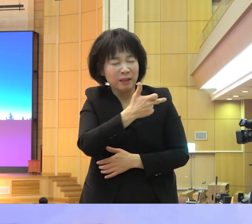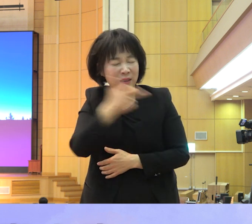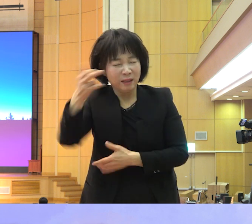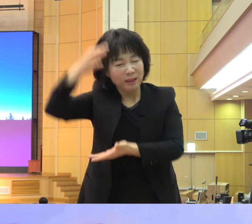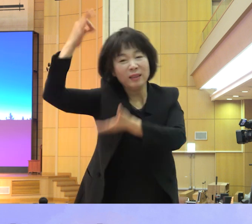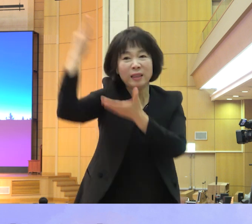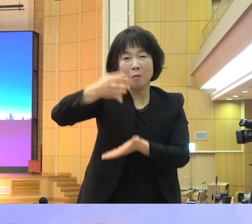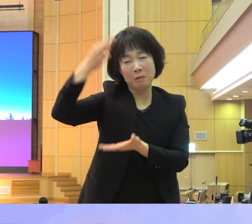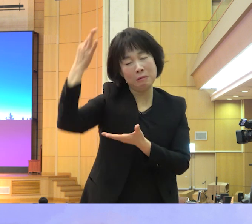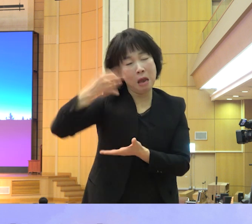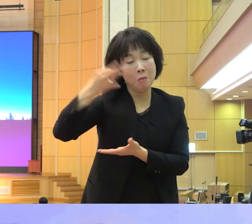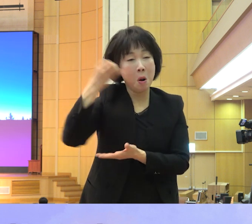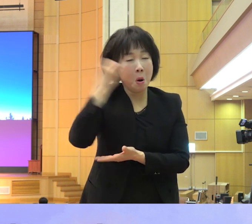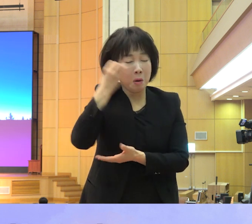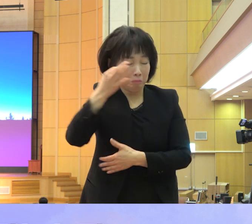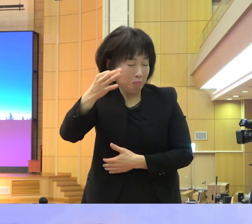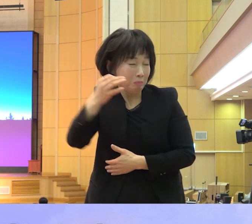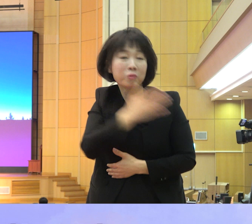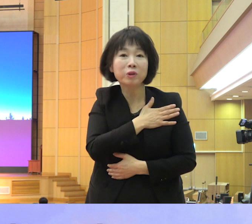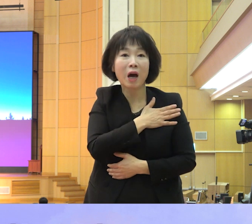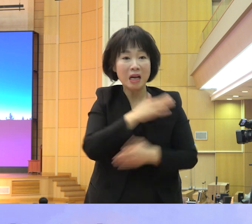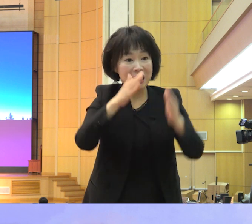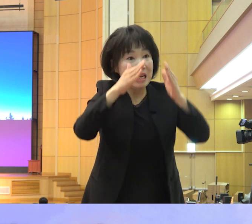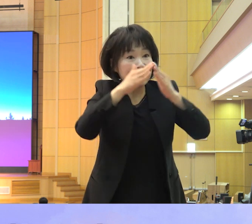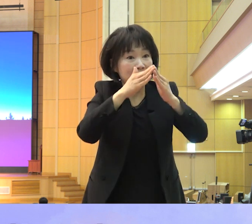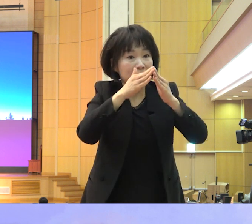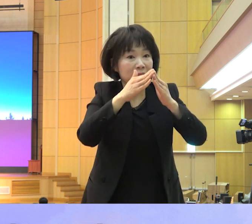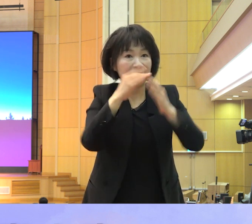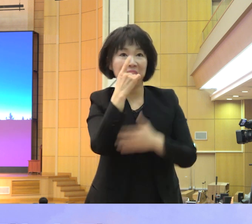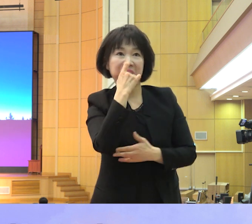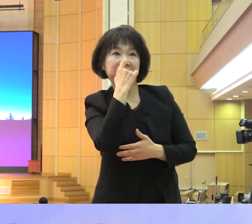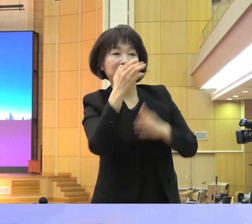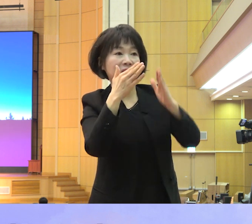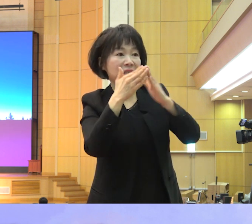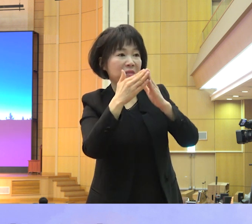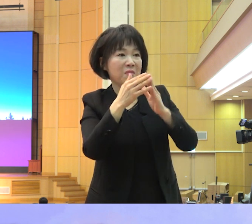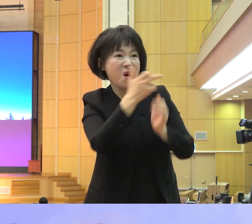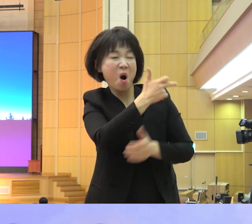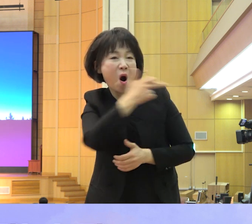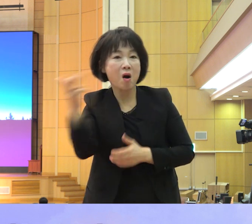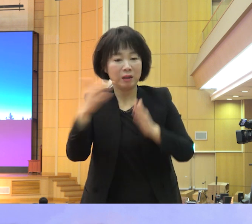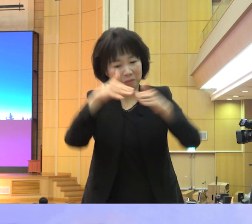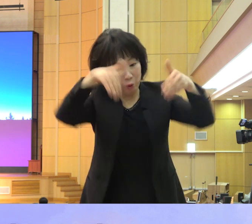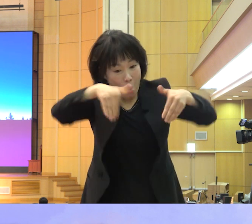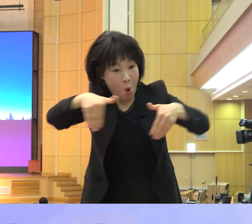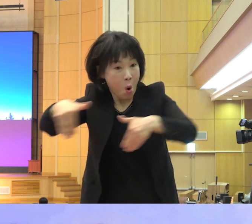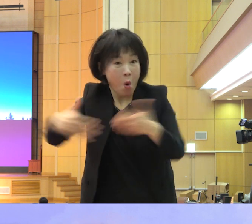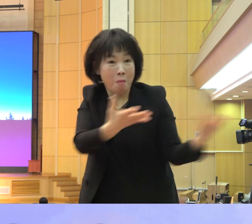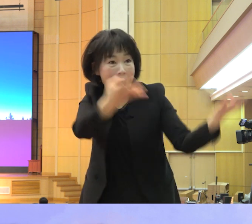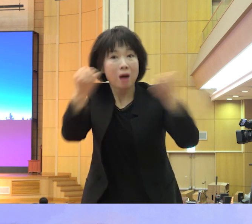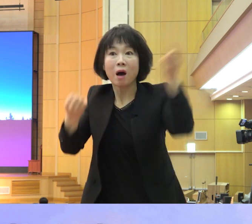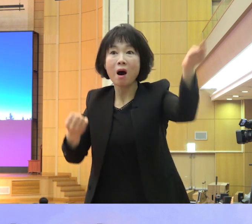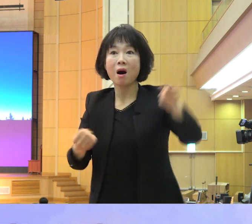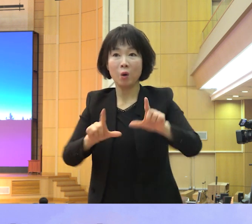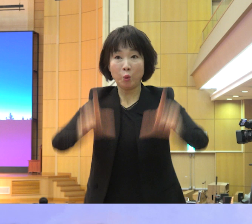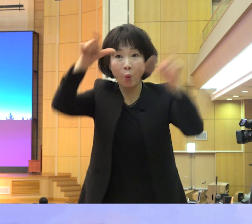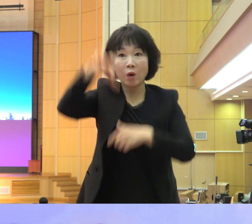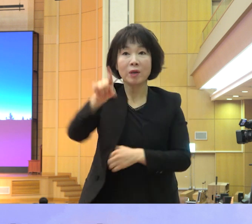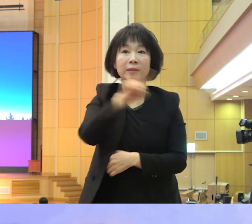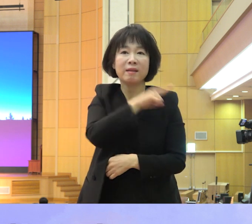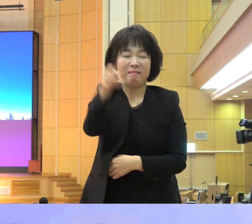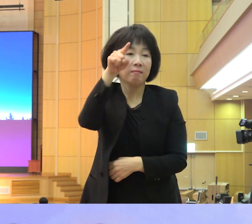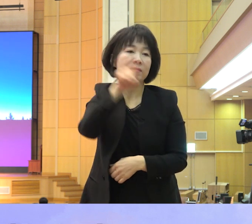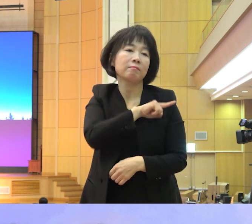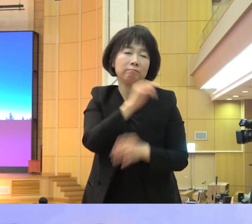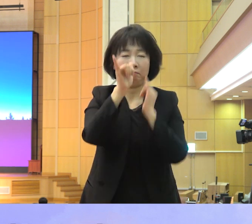집에는 재물도 많을 뿐 아니라 종들도 엄청나게 많습니다. 그렇게 동방에서 가장 위대한